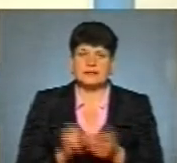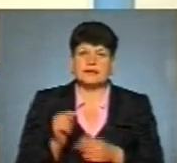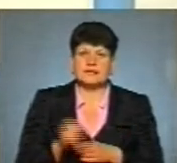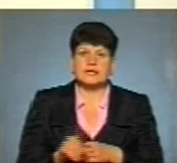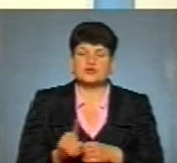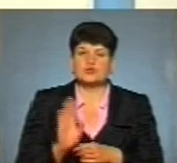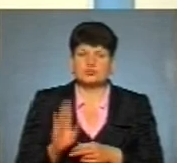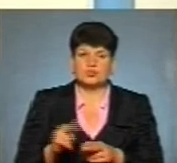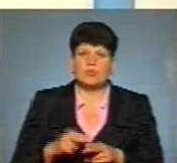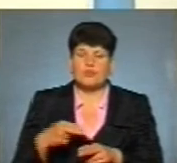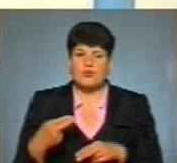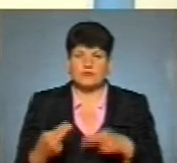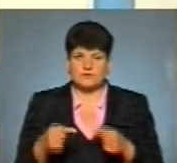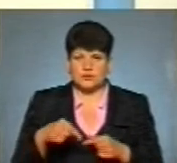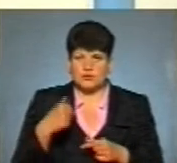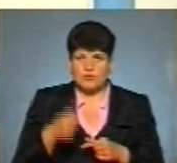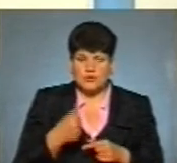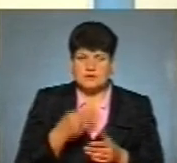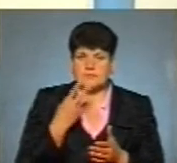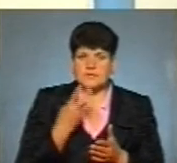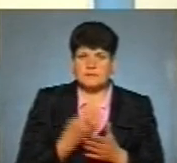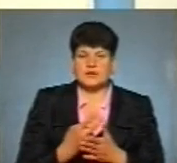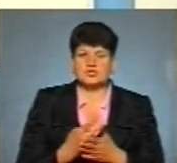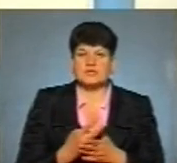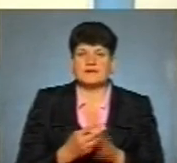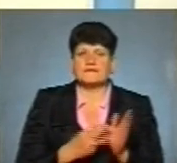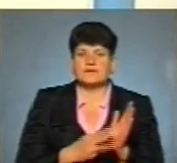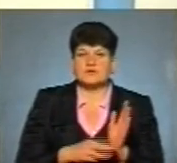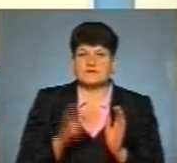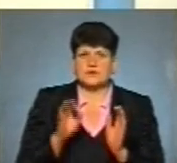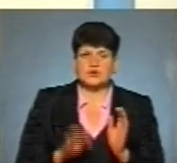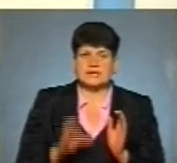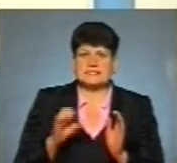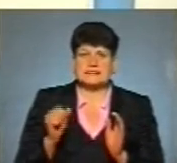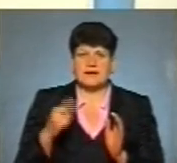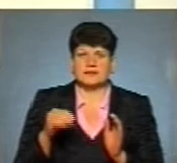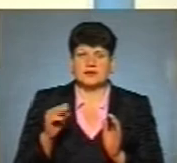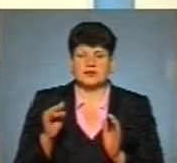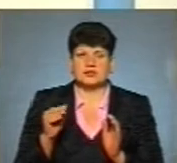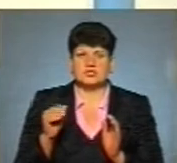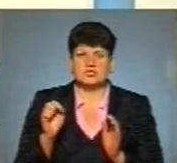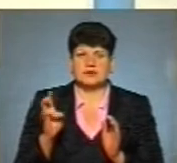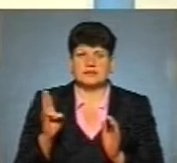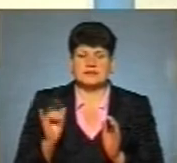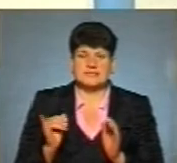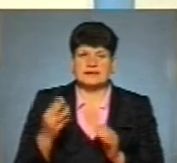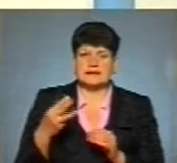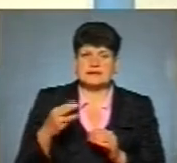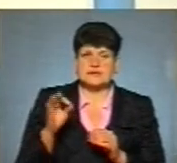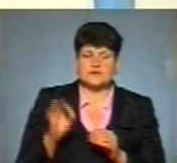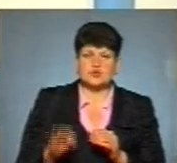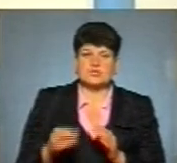що будуть відшкодовувати в поточному році, передбачено відшкодування 80% саджанців і